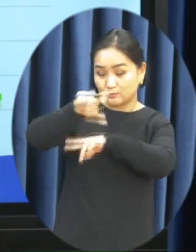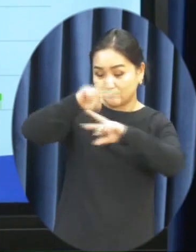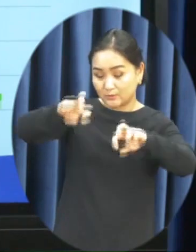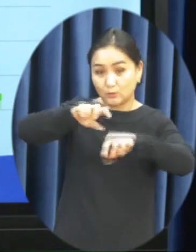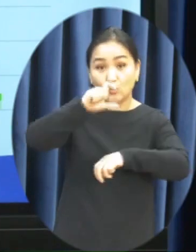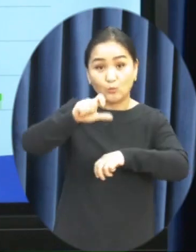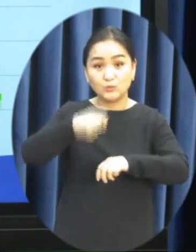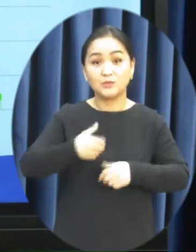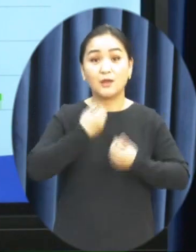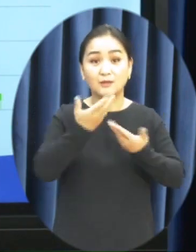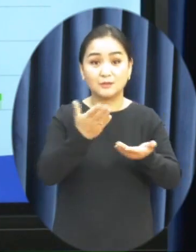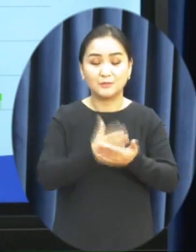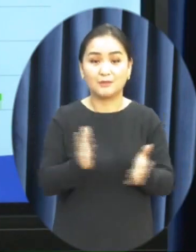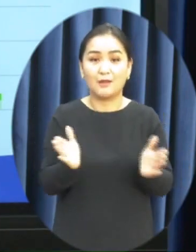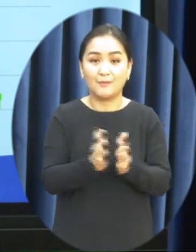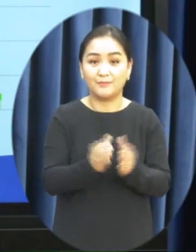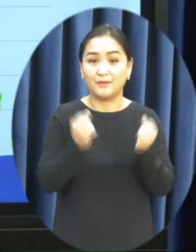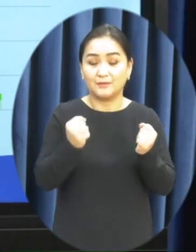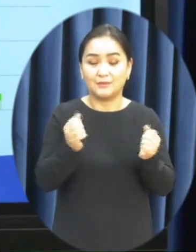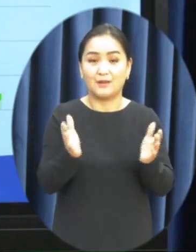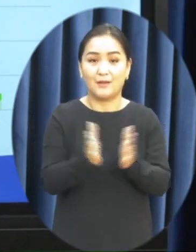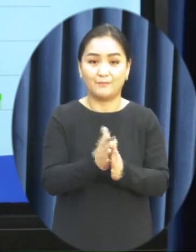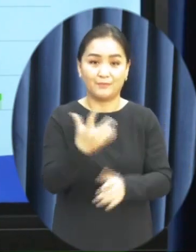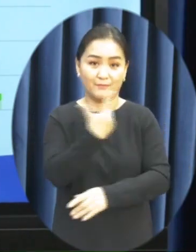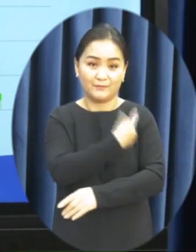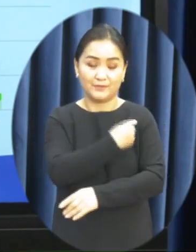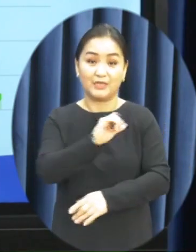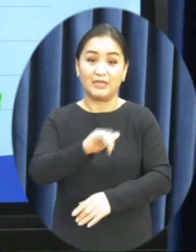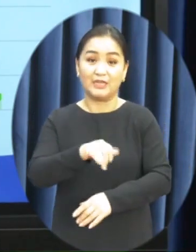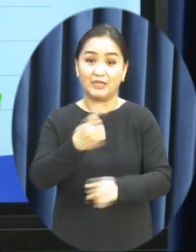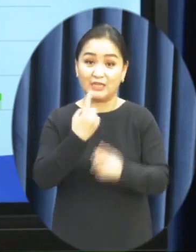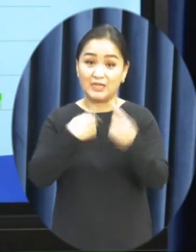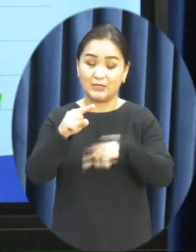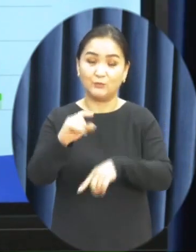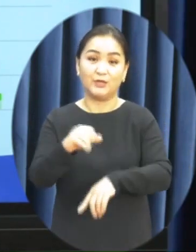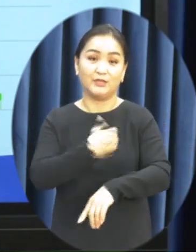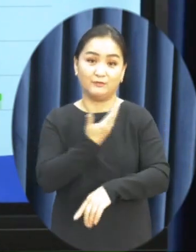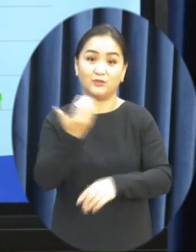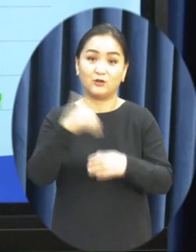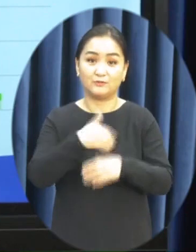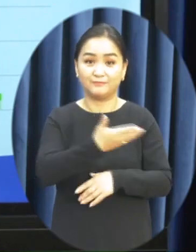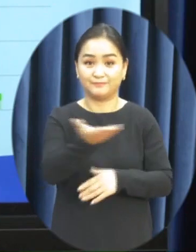འདི བྱེད གྱེད འགི རྒྱེད དེ གྱི རེད གྱི ཆོག དེད དེེད ལམ རིགས དེ གི སུང